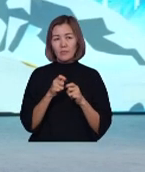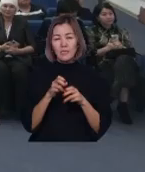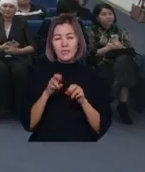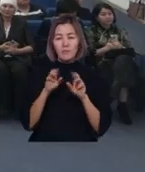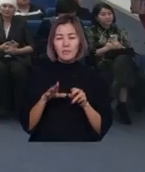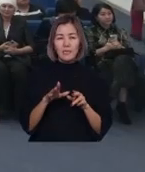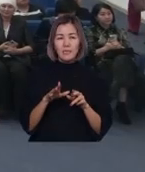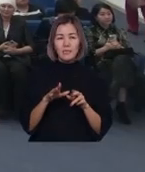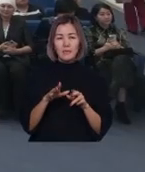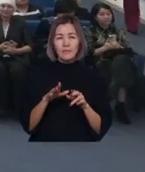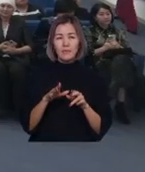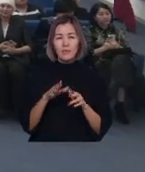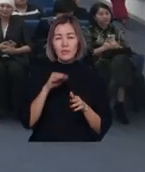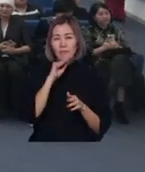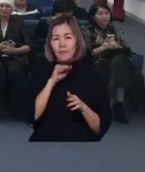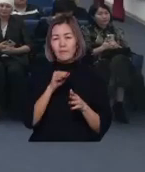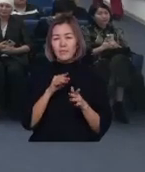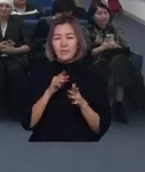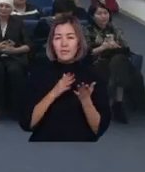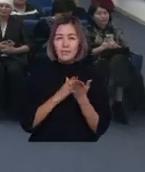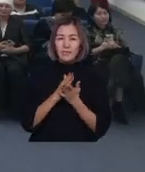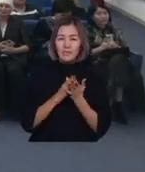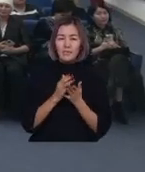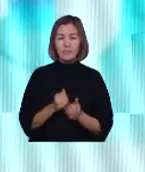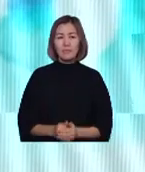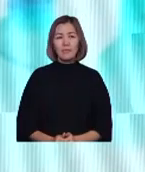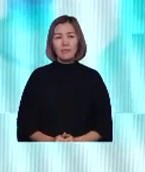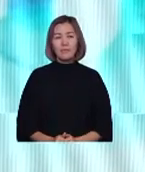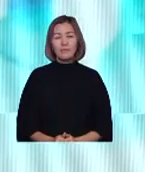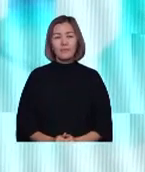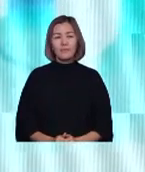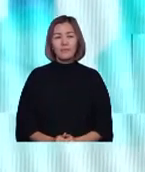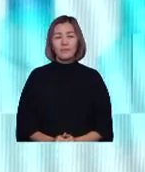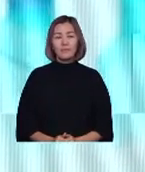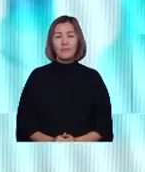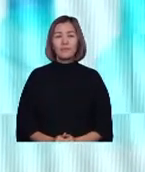специалистам, отличившимся в своей профессиональной деятельности.